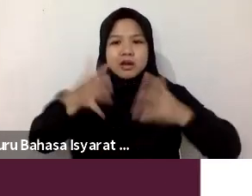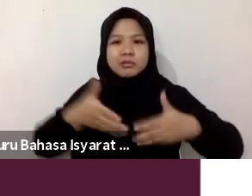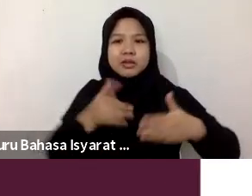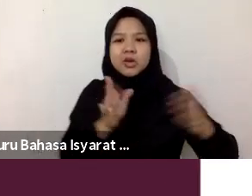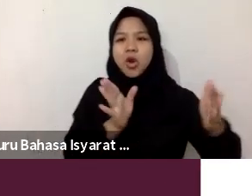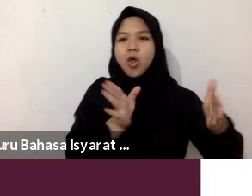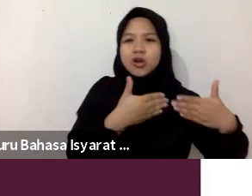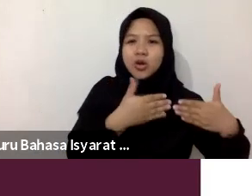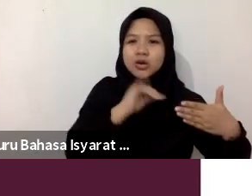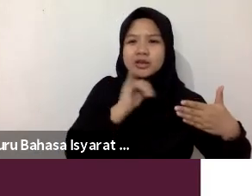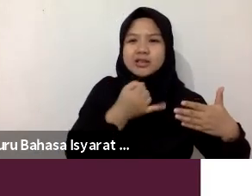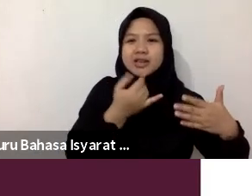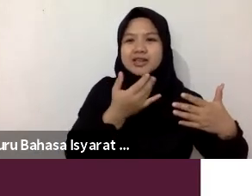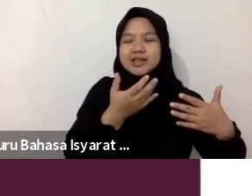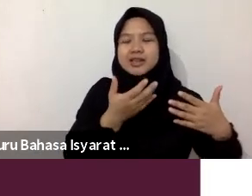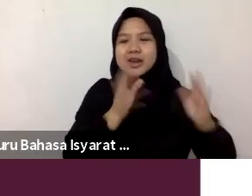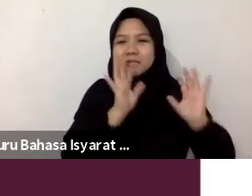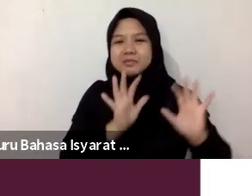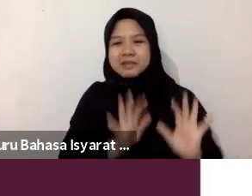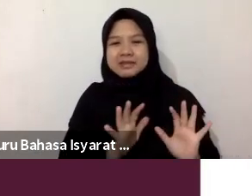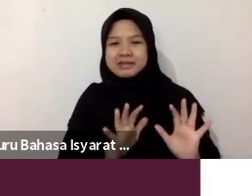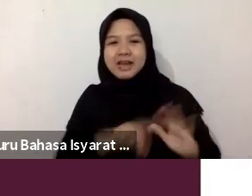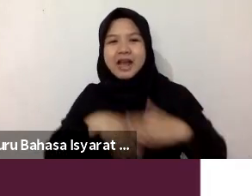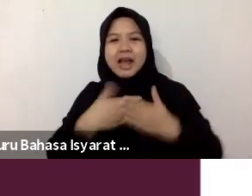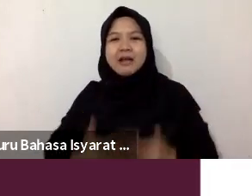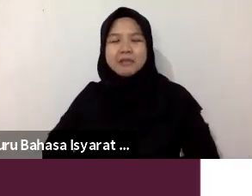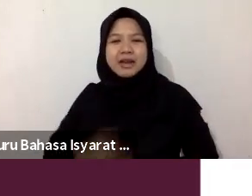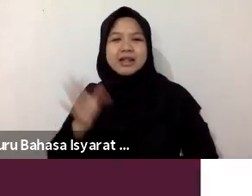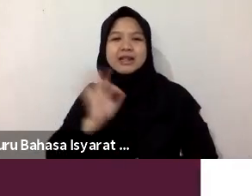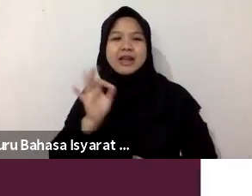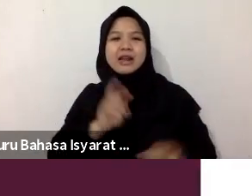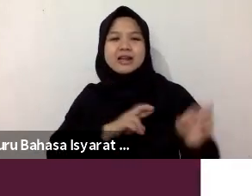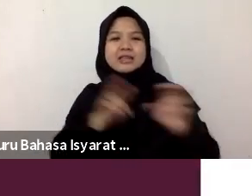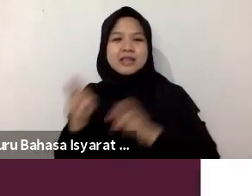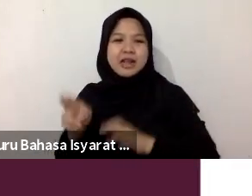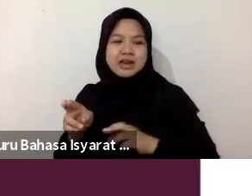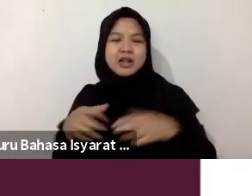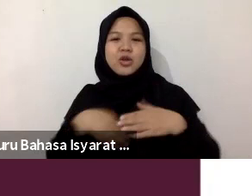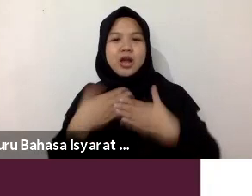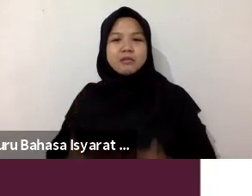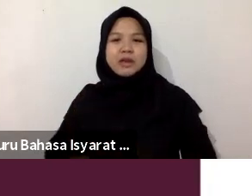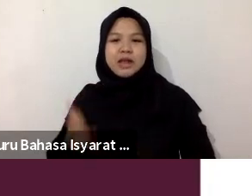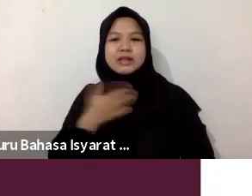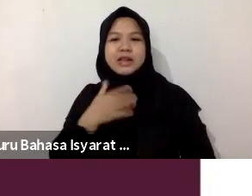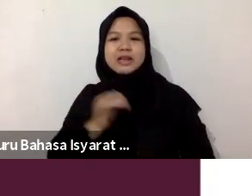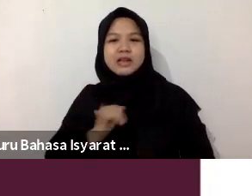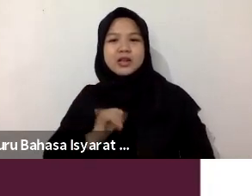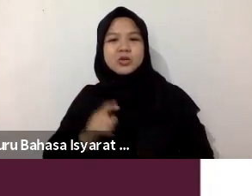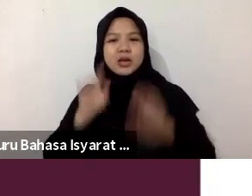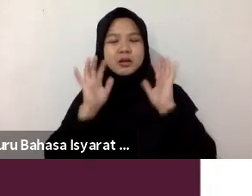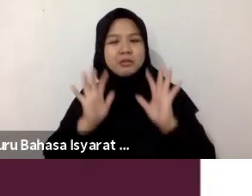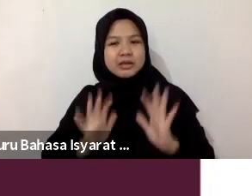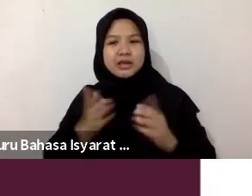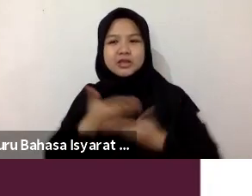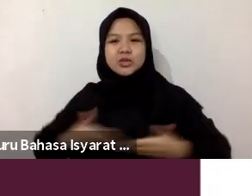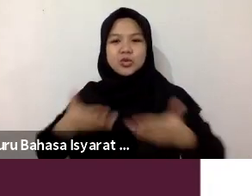jadi wehara ramil, gitu ya. Hamil yang tidak direncanakan, hamil yang tidak diinginkan, kan banyak terjadi juga di masa